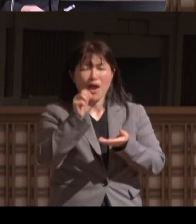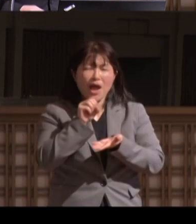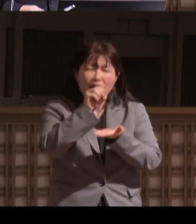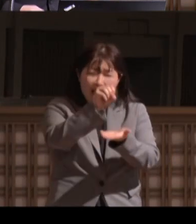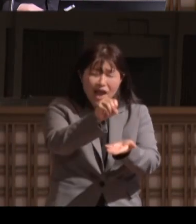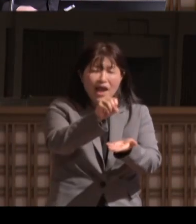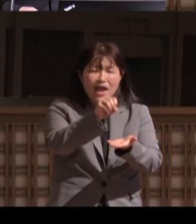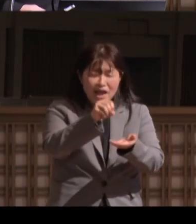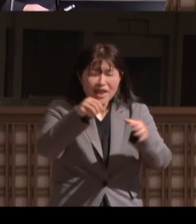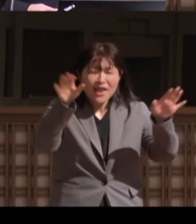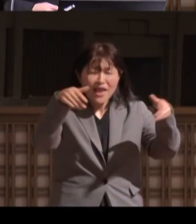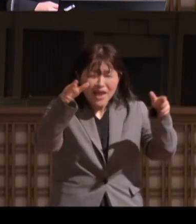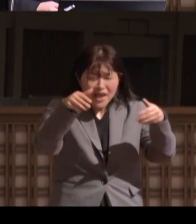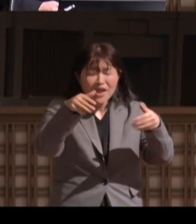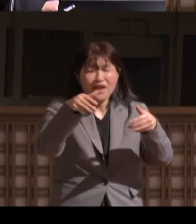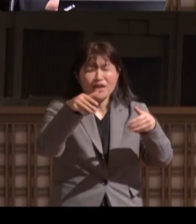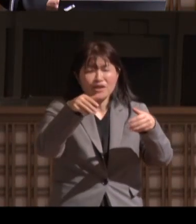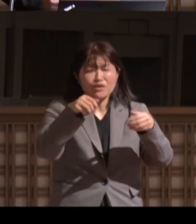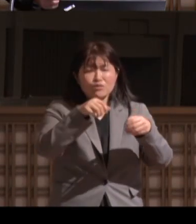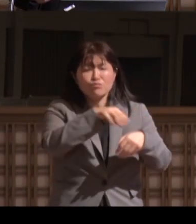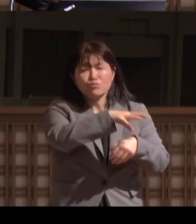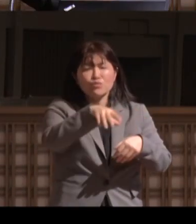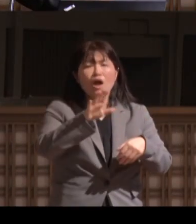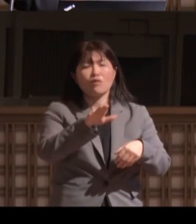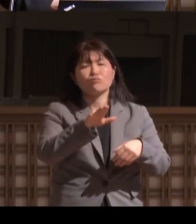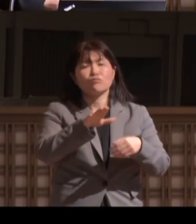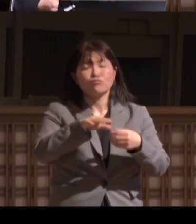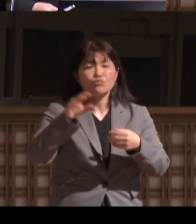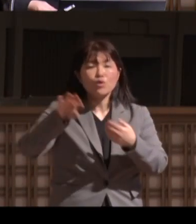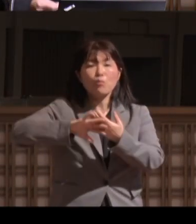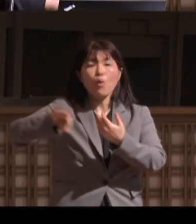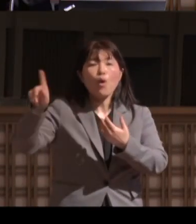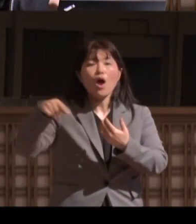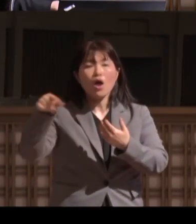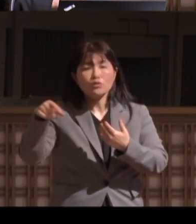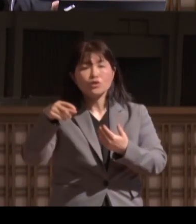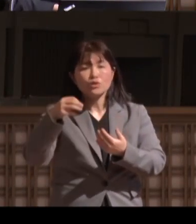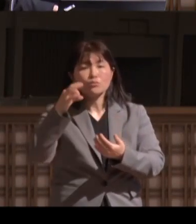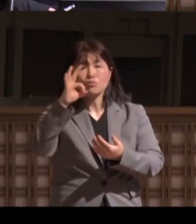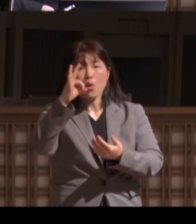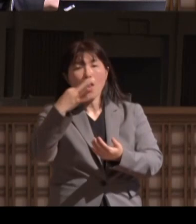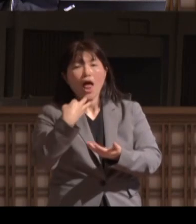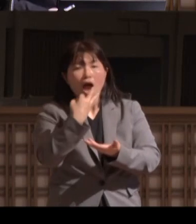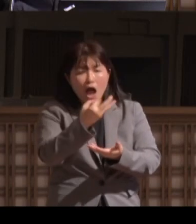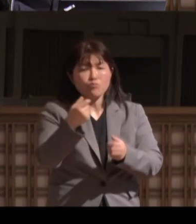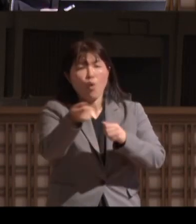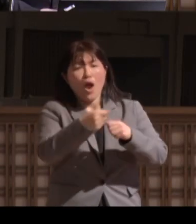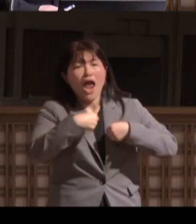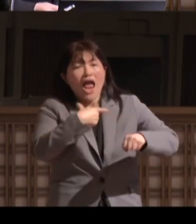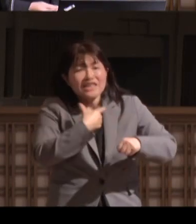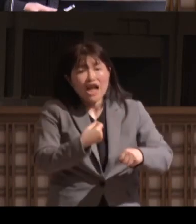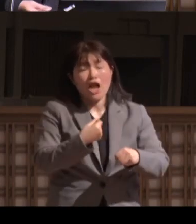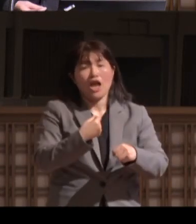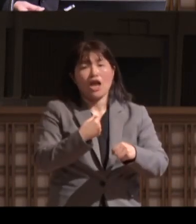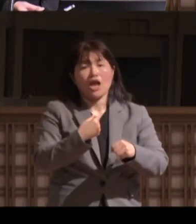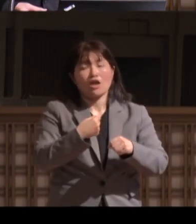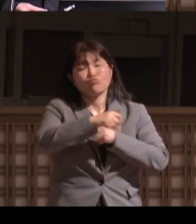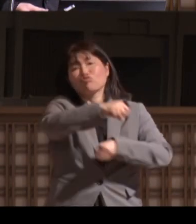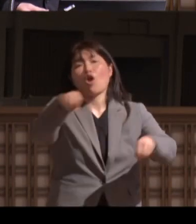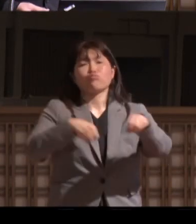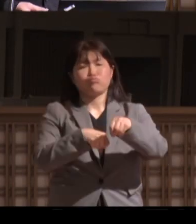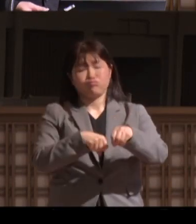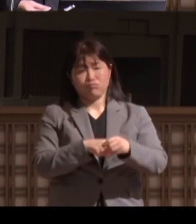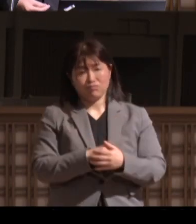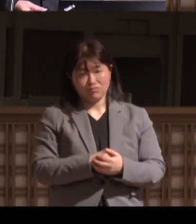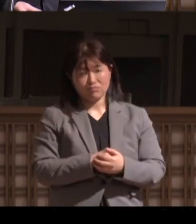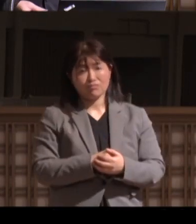出してくりをやるとところが地域外から来る人はお金払ってでも草刈りに来る真逆なんです